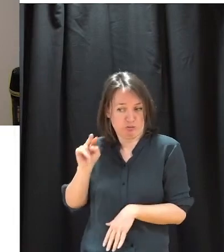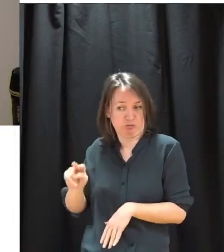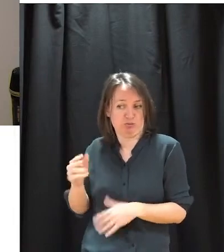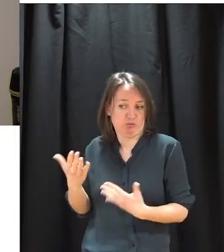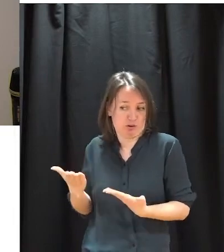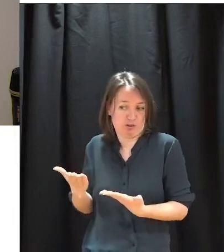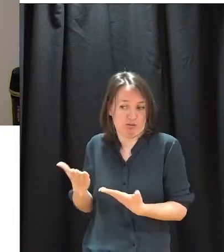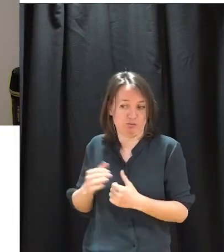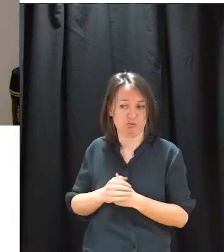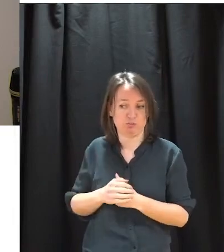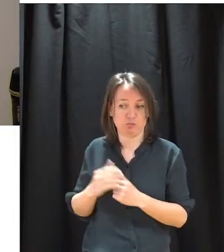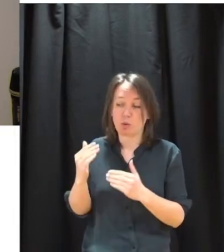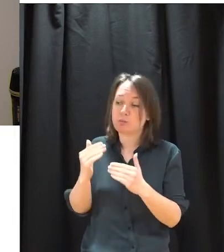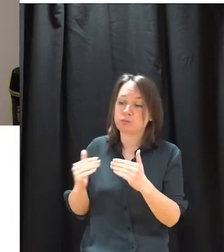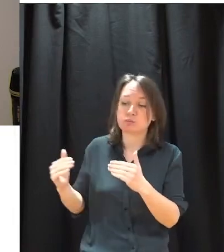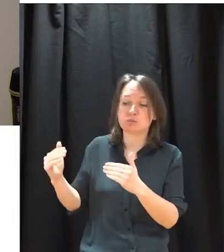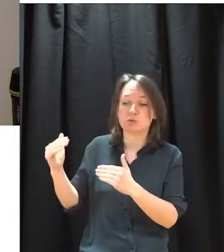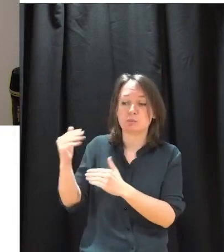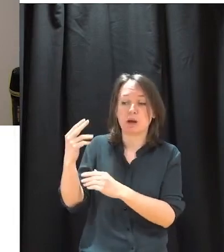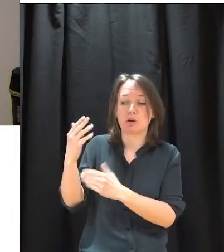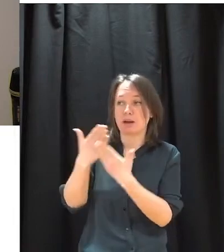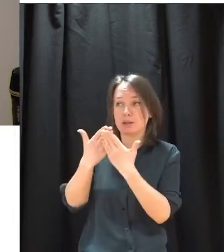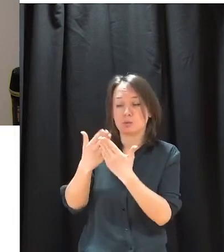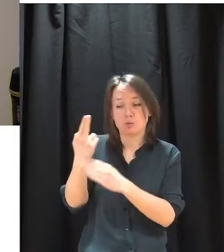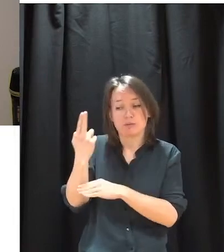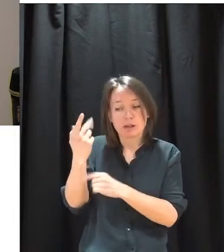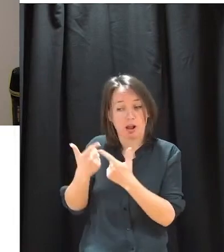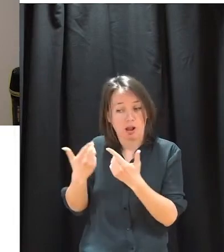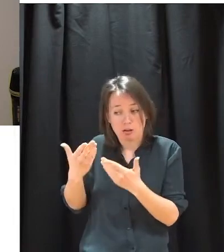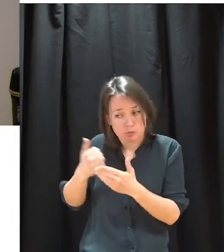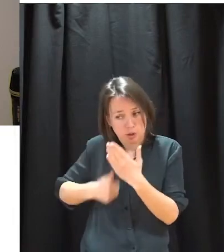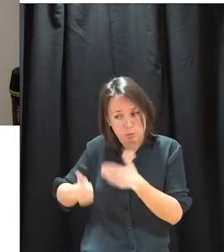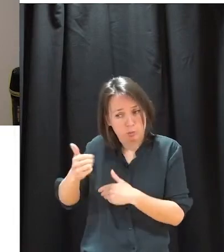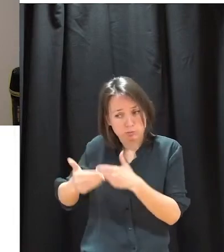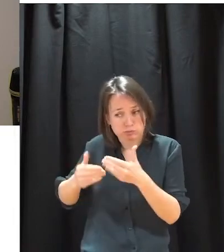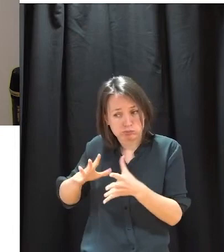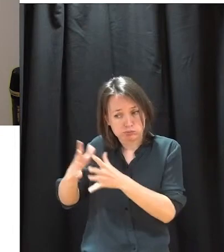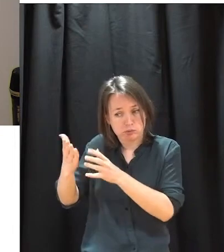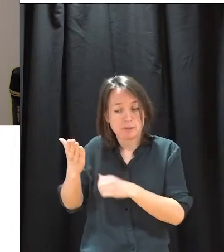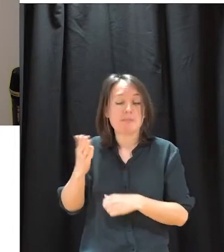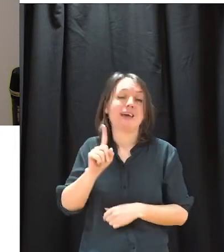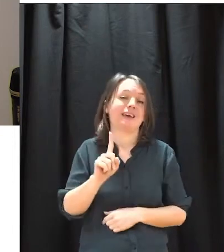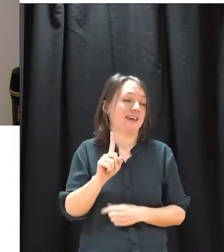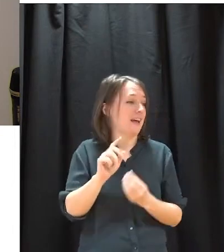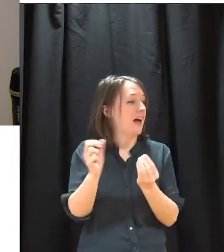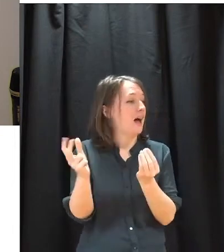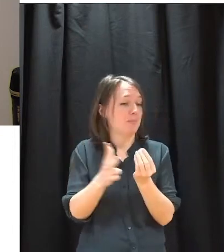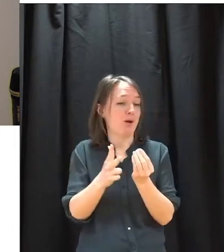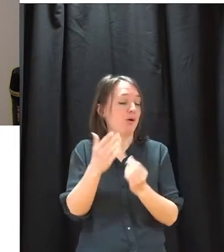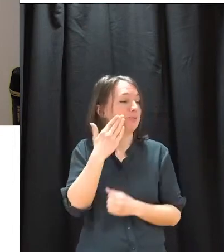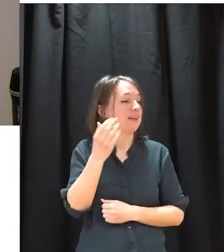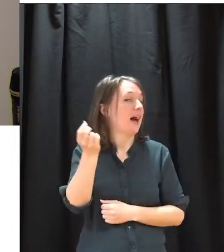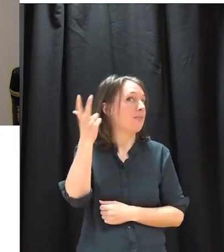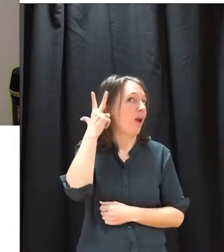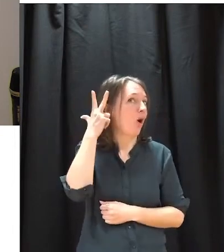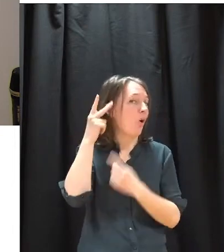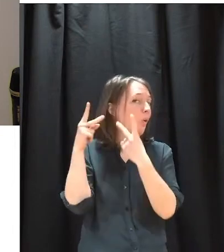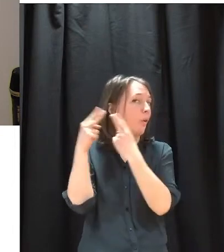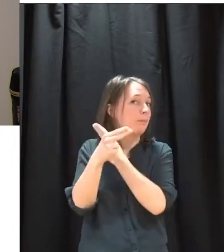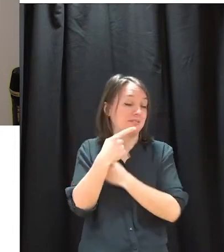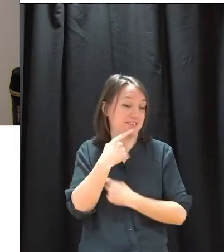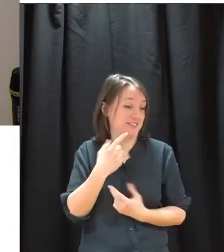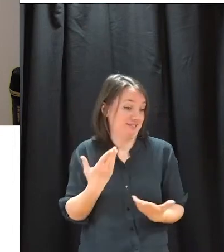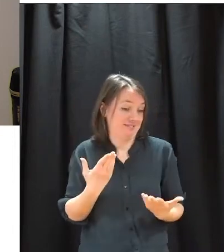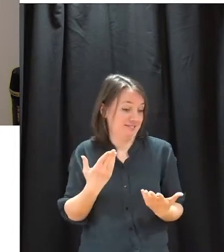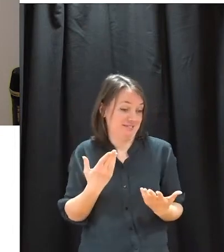et après qui se sont très bien débrouillés et qui sont complètement dans l'oral. Mais il faut quand même garder en tête qu'un implant, quand il est débranché, on reste sourd.